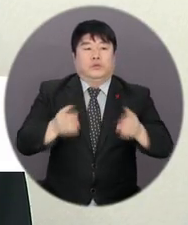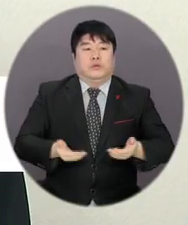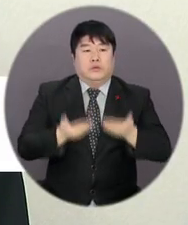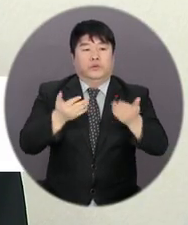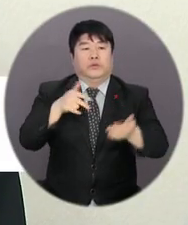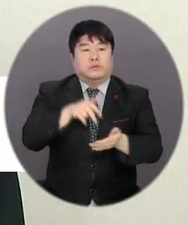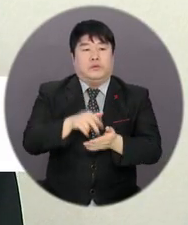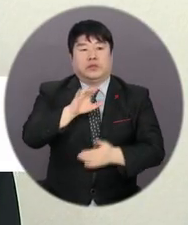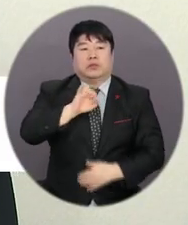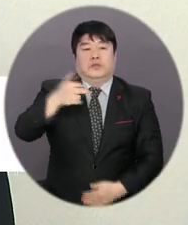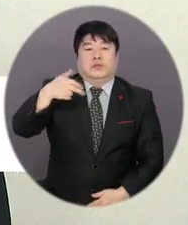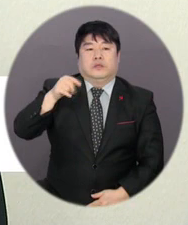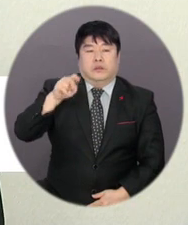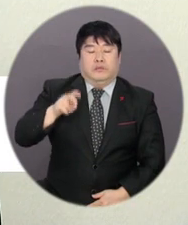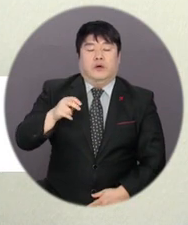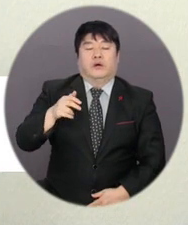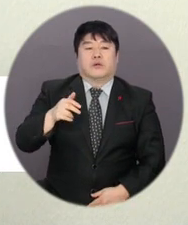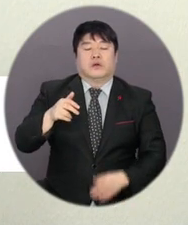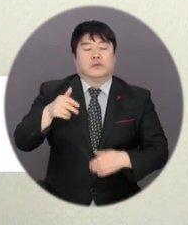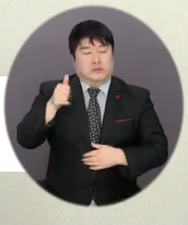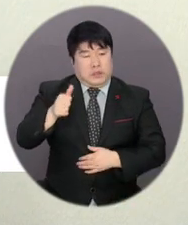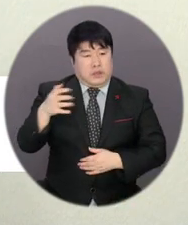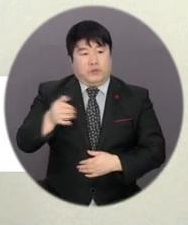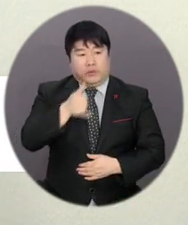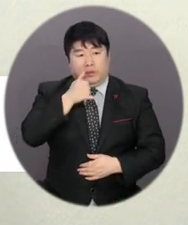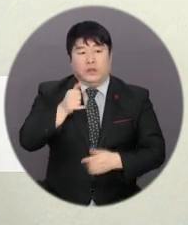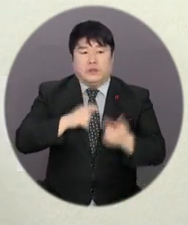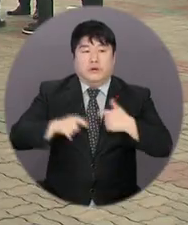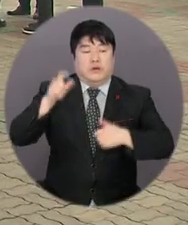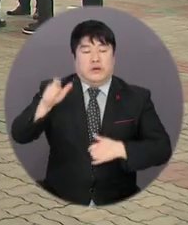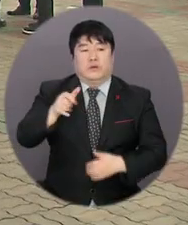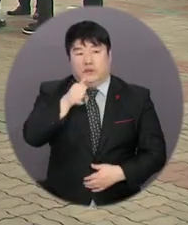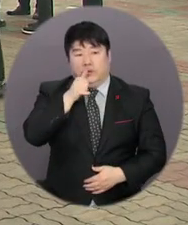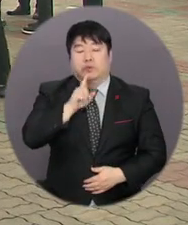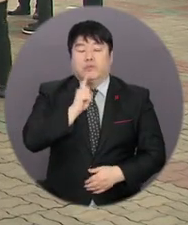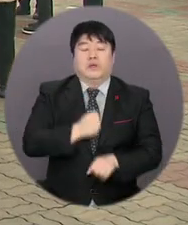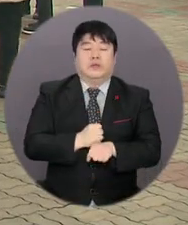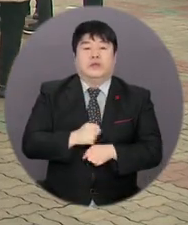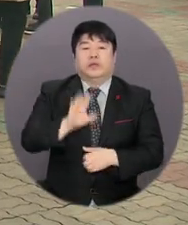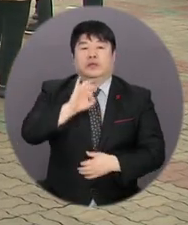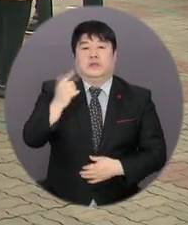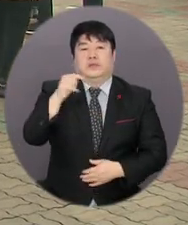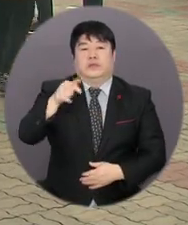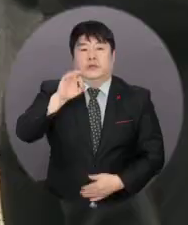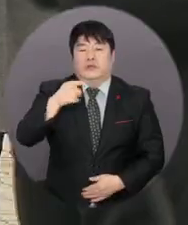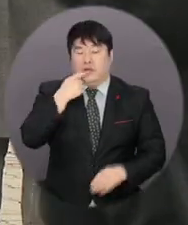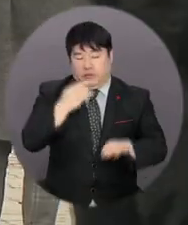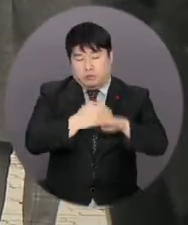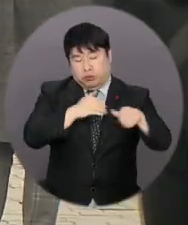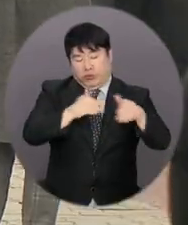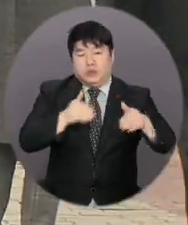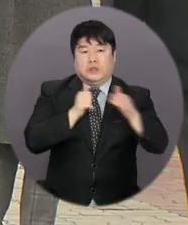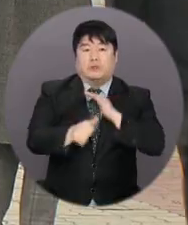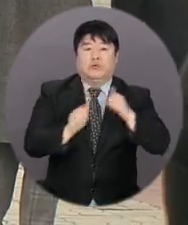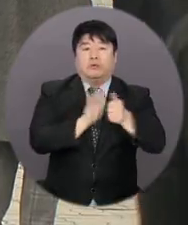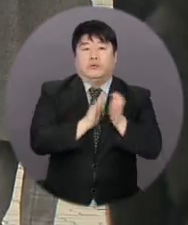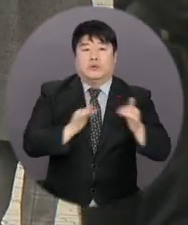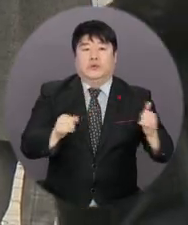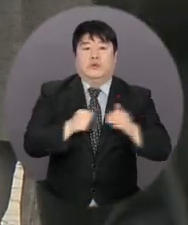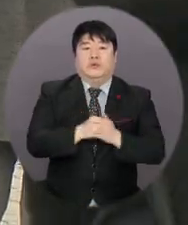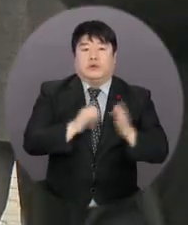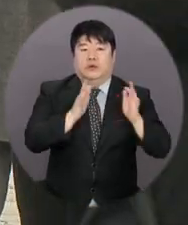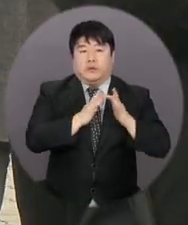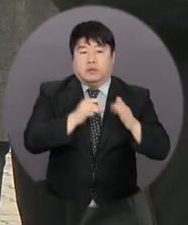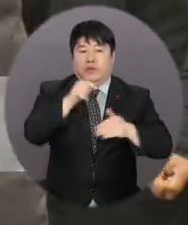이제는 기사가 갖고 있는 강장 좀 더 있는 것 같은 그런 느낌을 담고 있습니다 이낙연 민주당 대표 지지자들도 온 오프라인을 통한